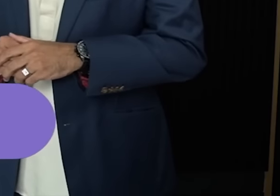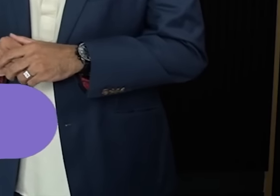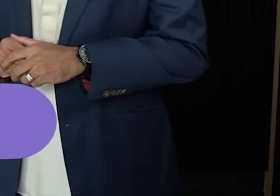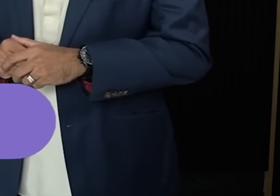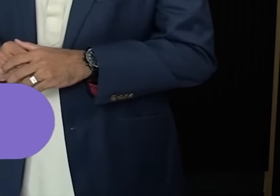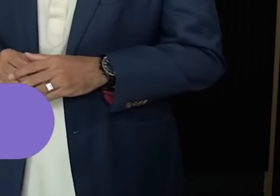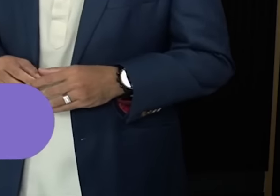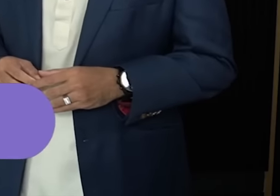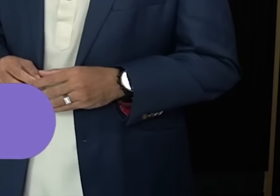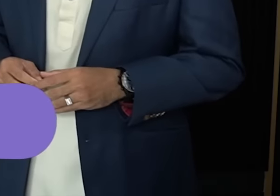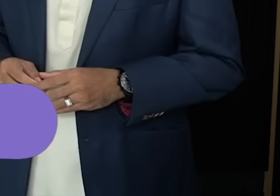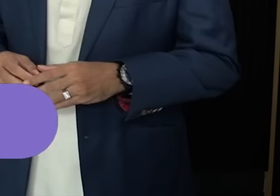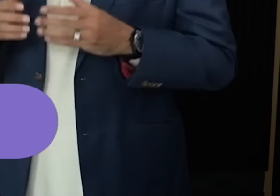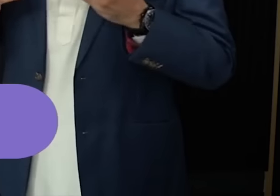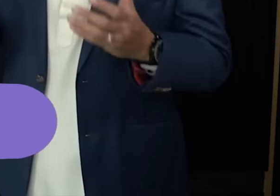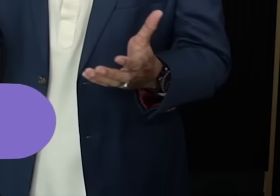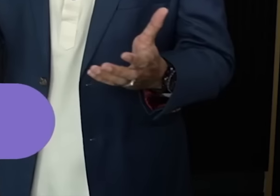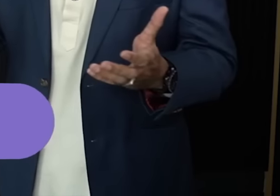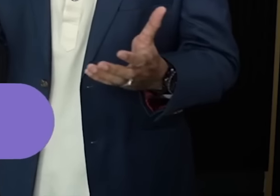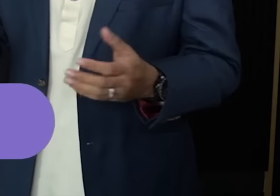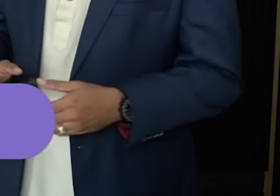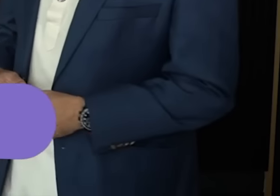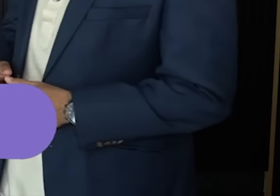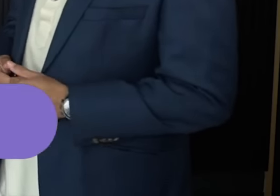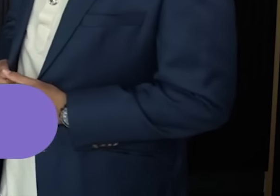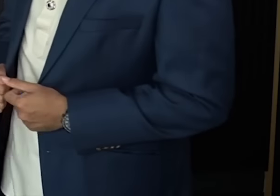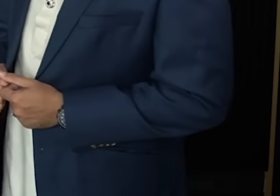149. Quran, Salat, Infaq.